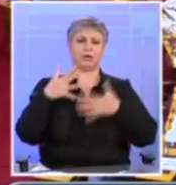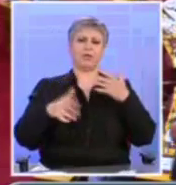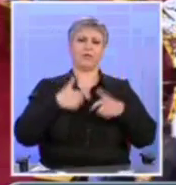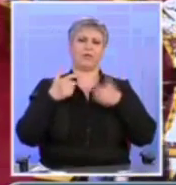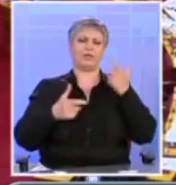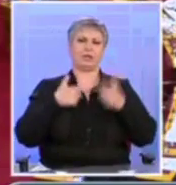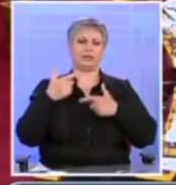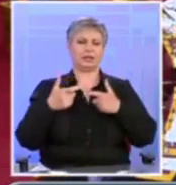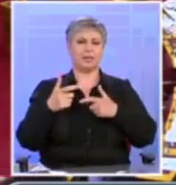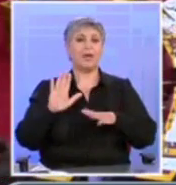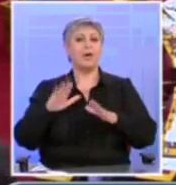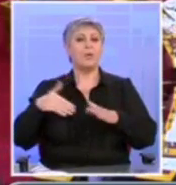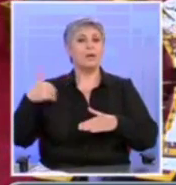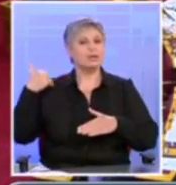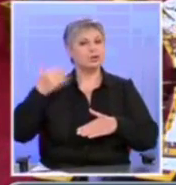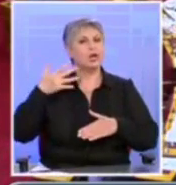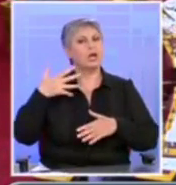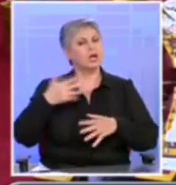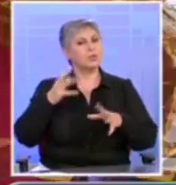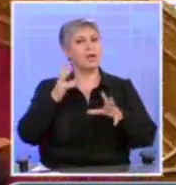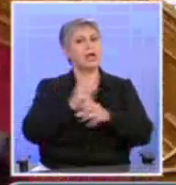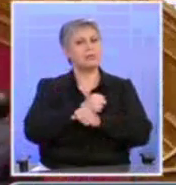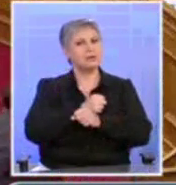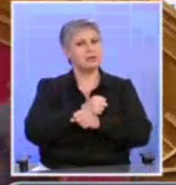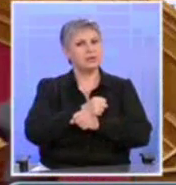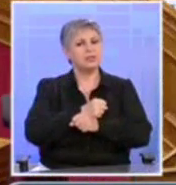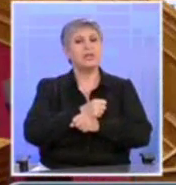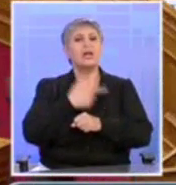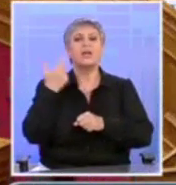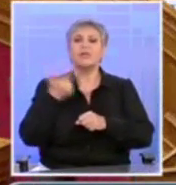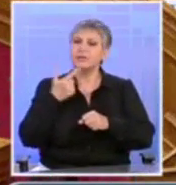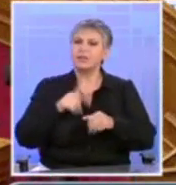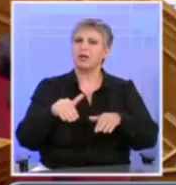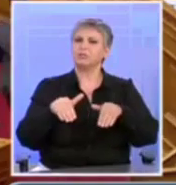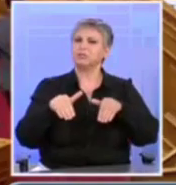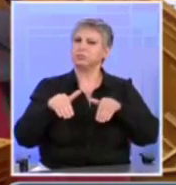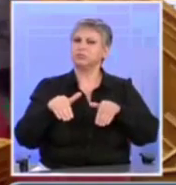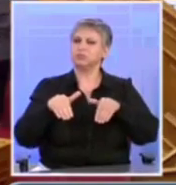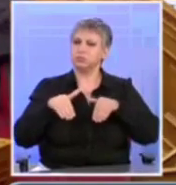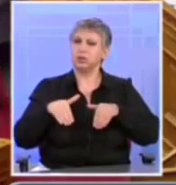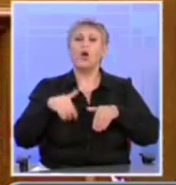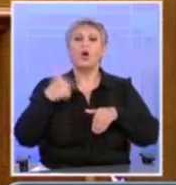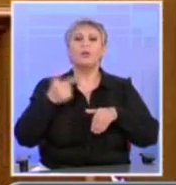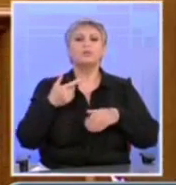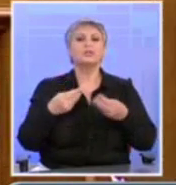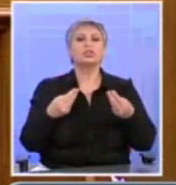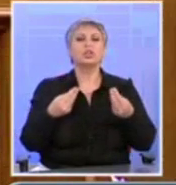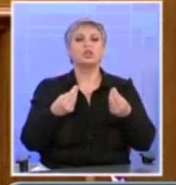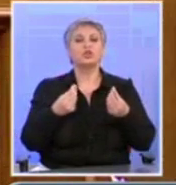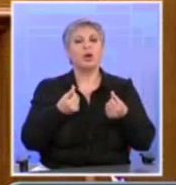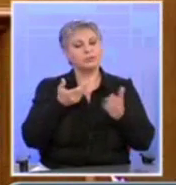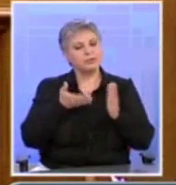Είναι γεμάτος με επιτυχίες, μέσα όμως από συνεχείς συμβιβασμούς τακτικής σημασίας.